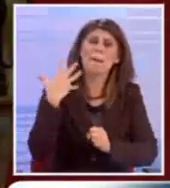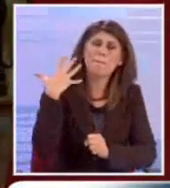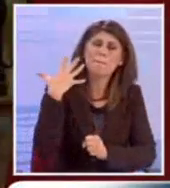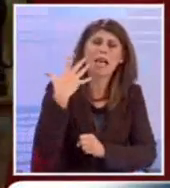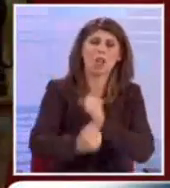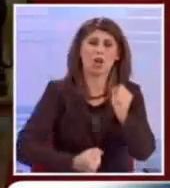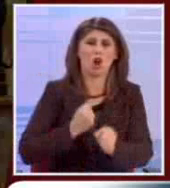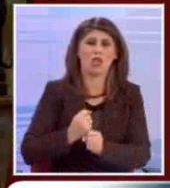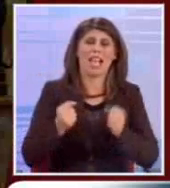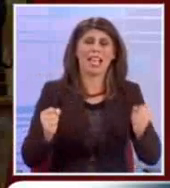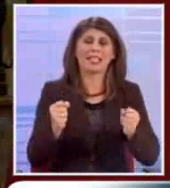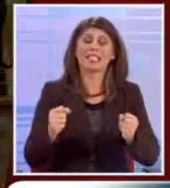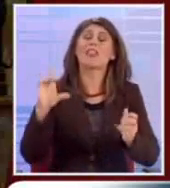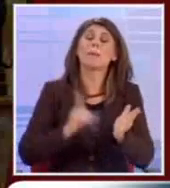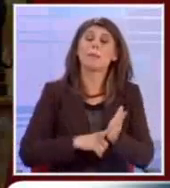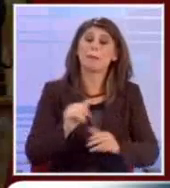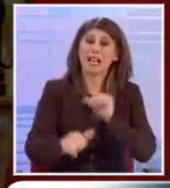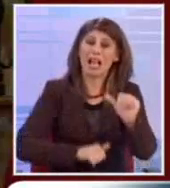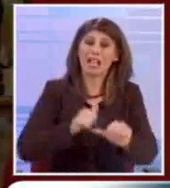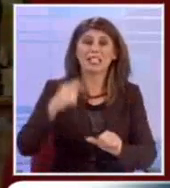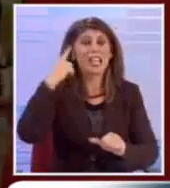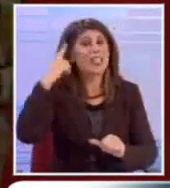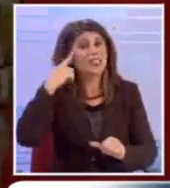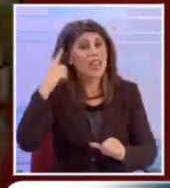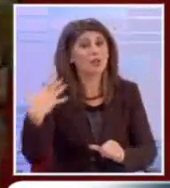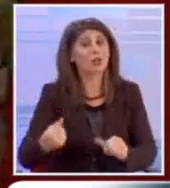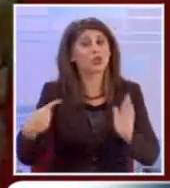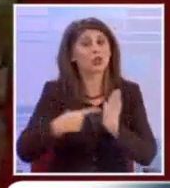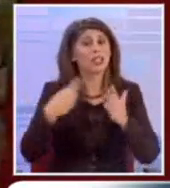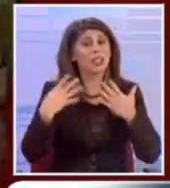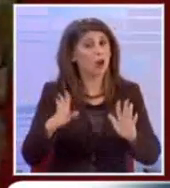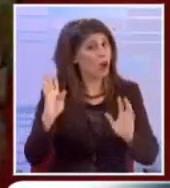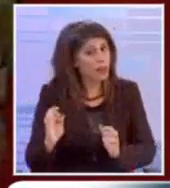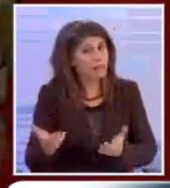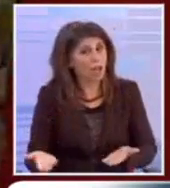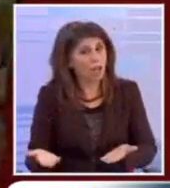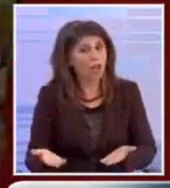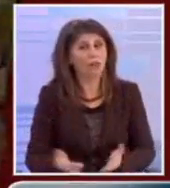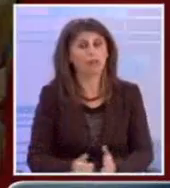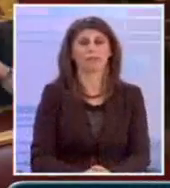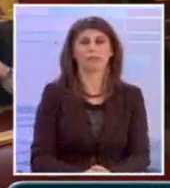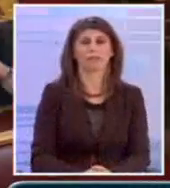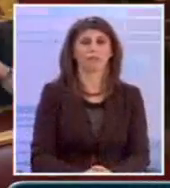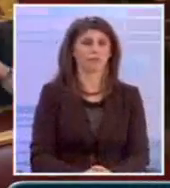πέντε χρόνια κρίσης δεν πρέπει να αλλάξετε τις ιδέες που είχατε το 1990?